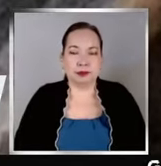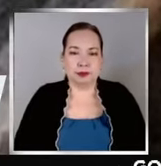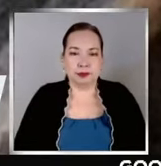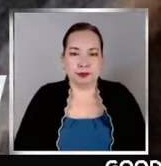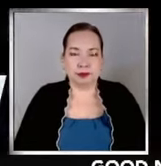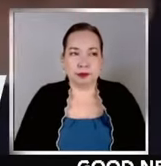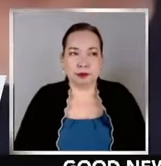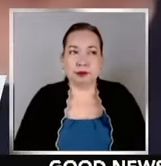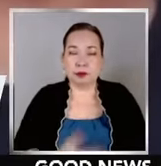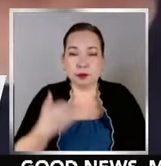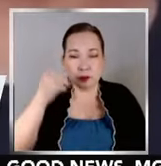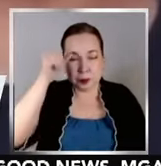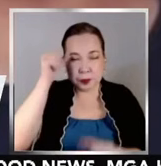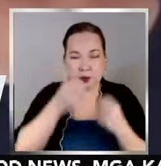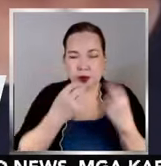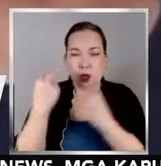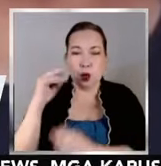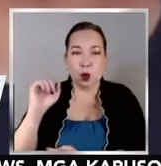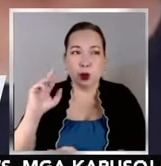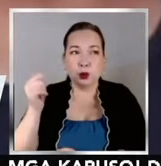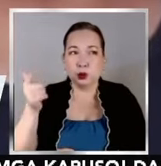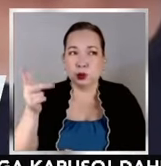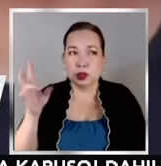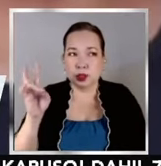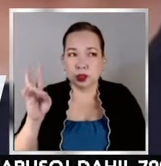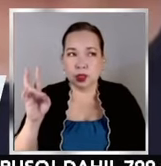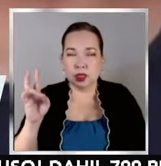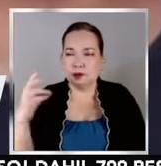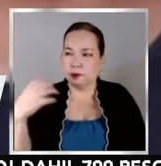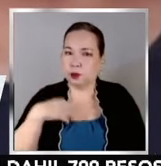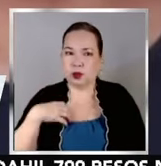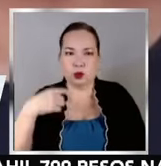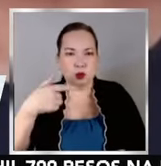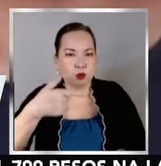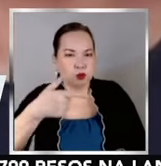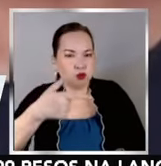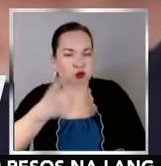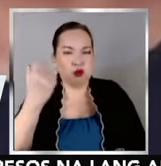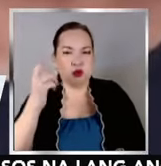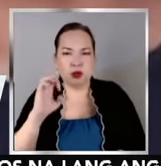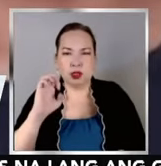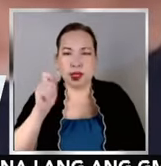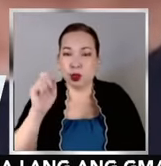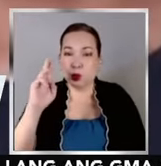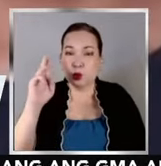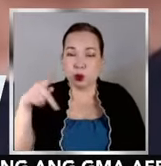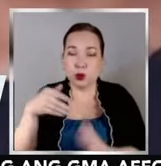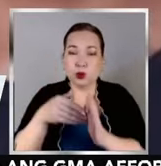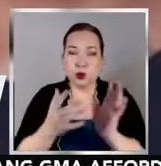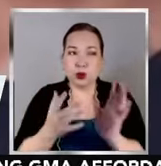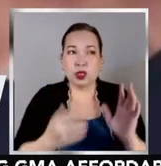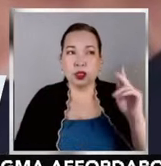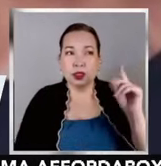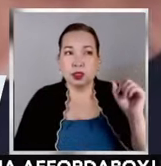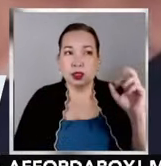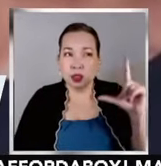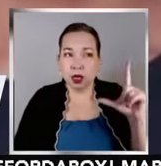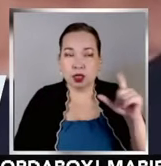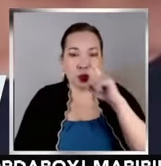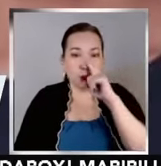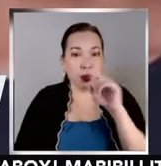August 2017, nang patayin ng mga pulis ang dating UP student na si Carl Angelo Arnaiz, 19 anyos,